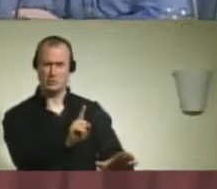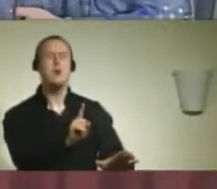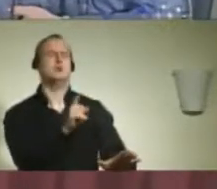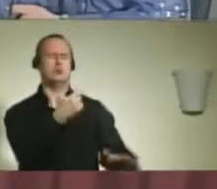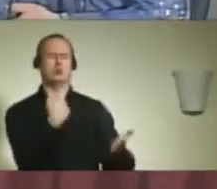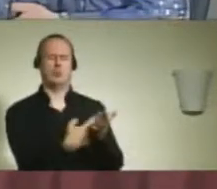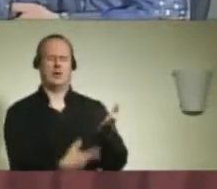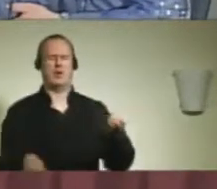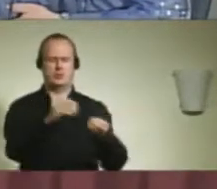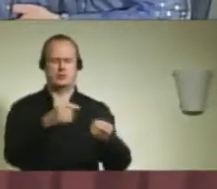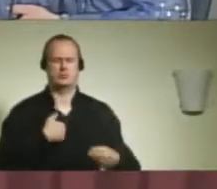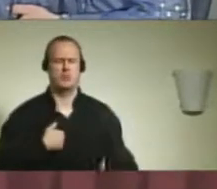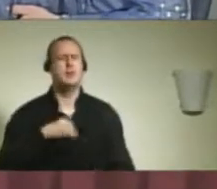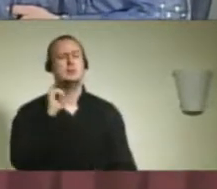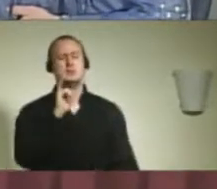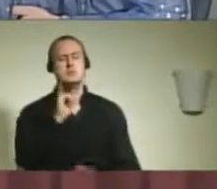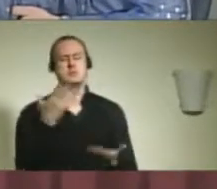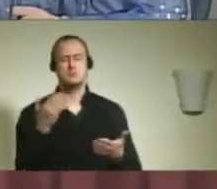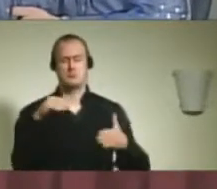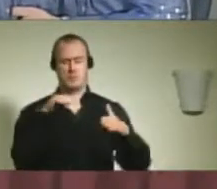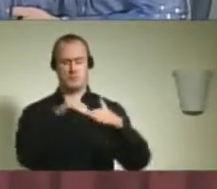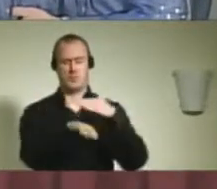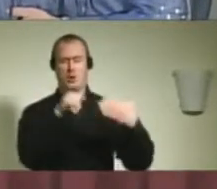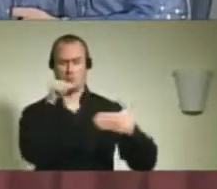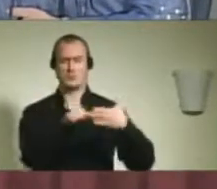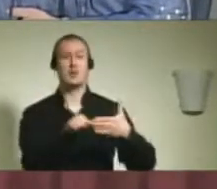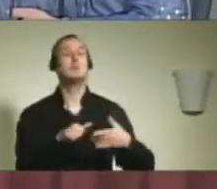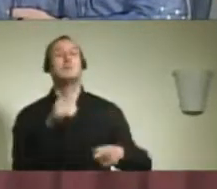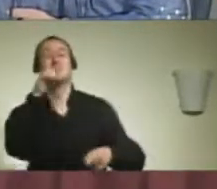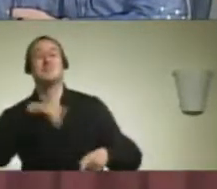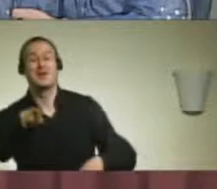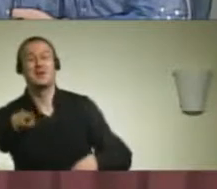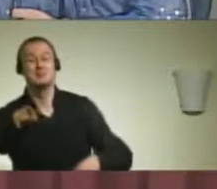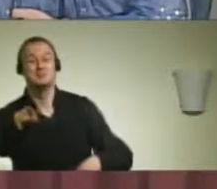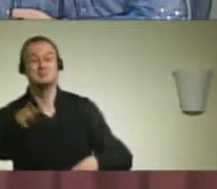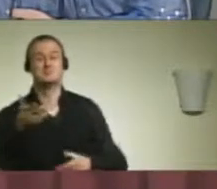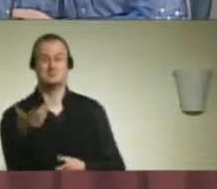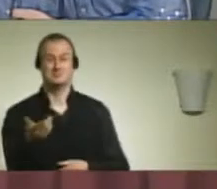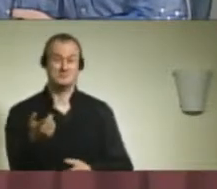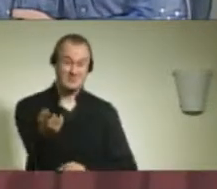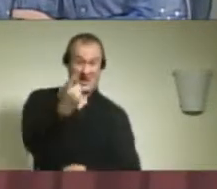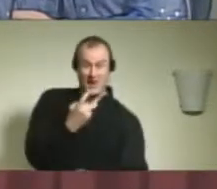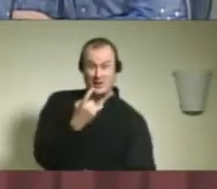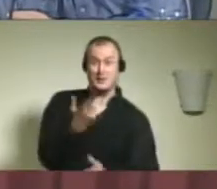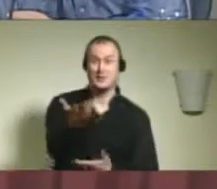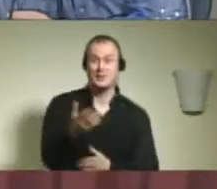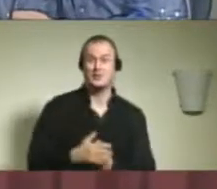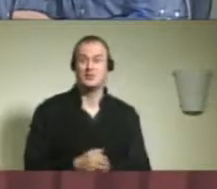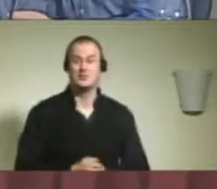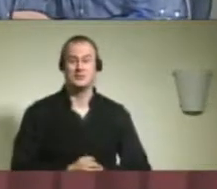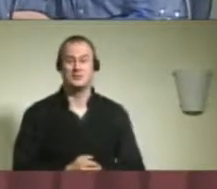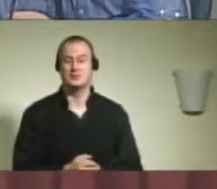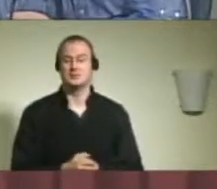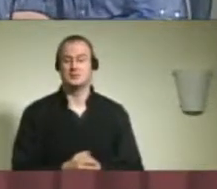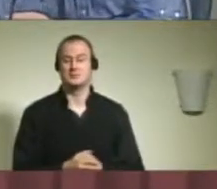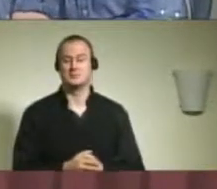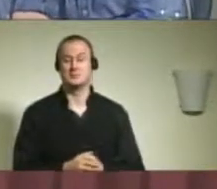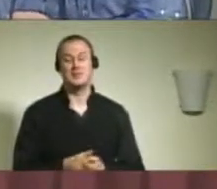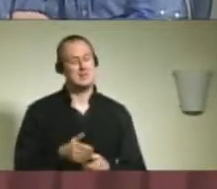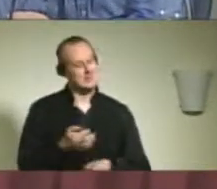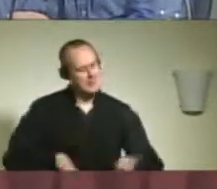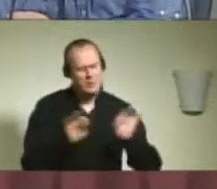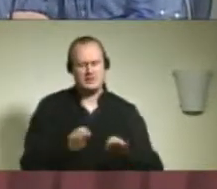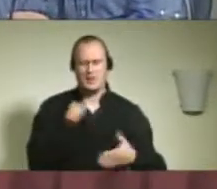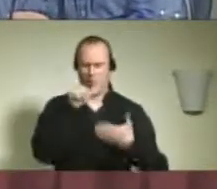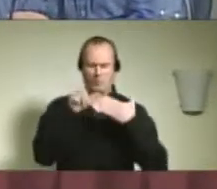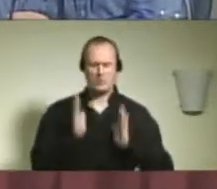Quand vous aurez créé cette banque postale, comme vous le disiez, madame, c'est très important que les postiers soient bien